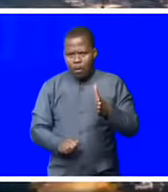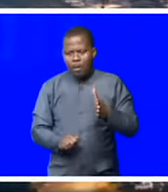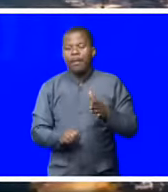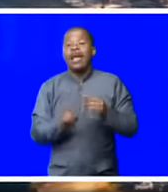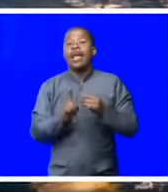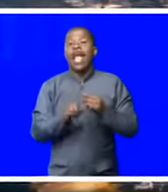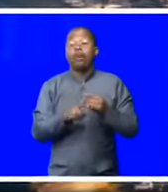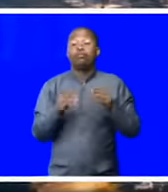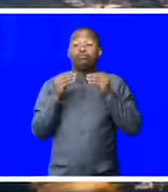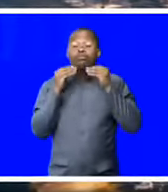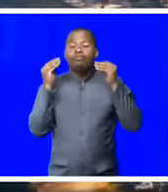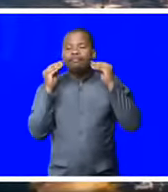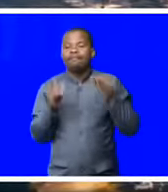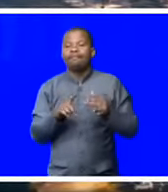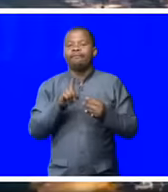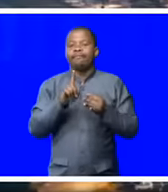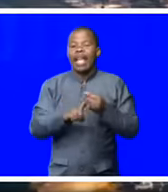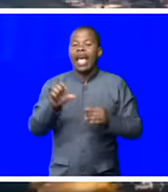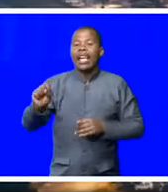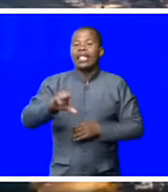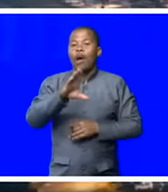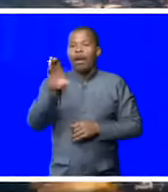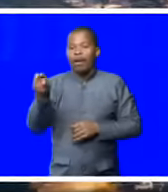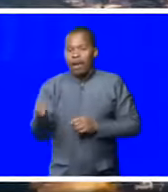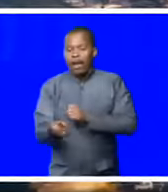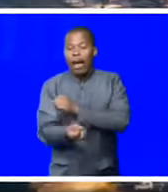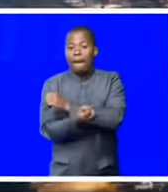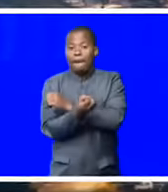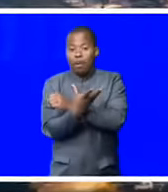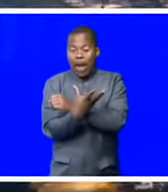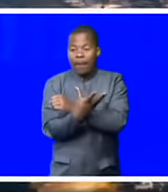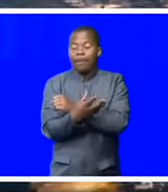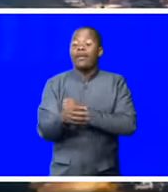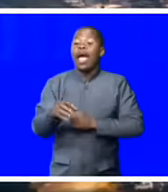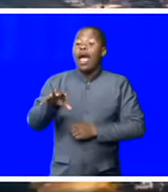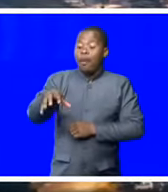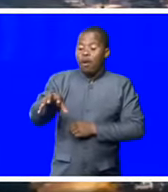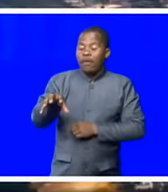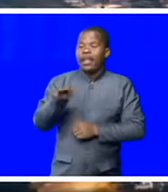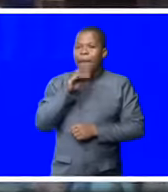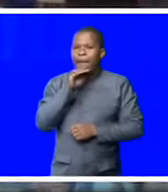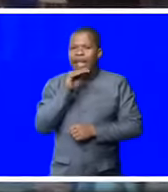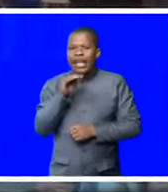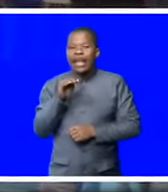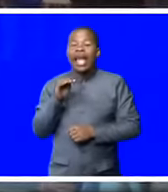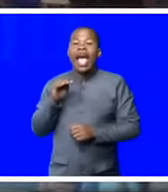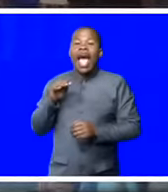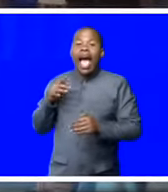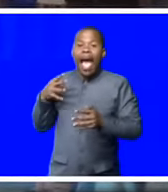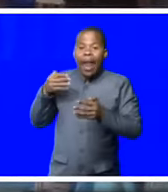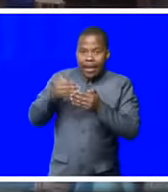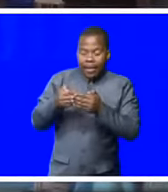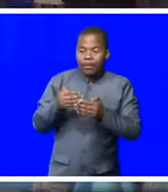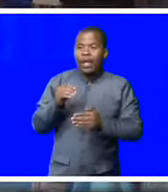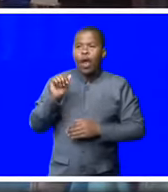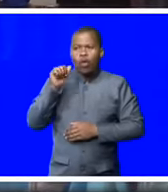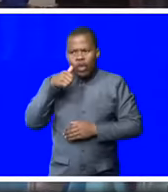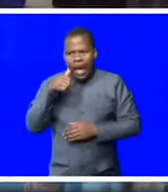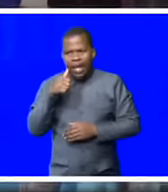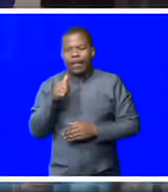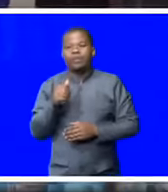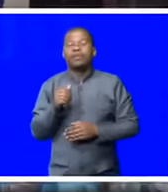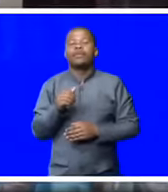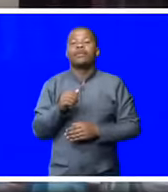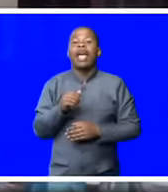kube ngusasa ekuseni solwabo katindzaba tindzawo tekuvakasha letikhona lapha eveni. Kule sidlo santambama